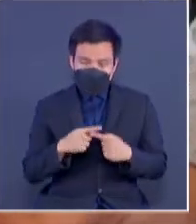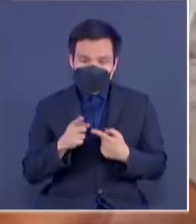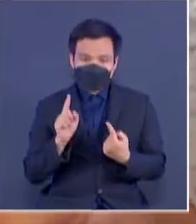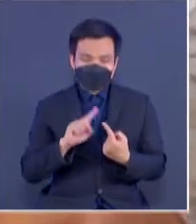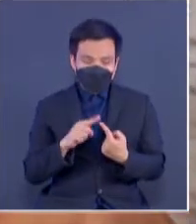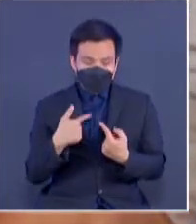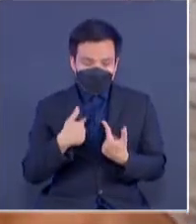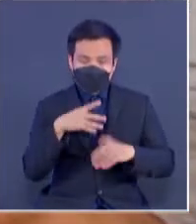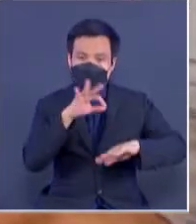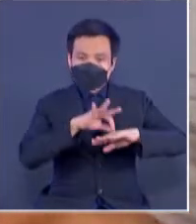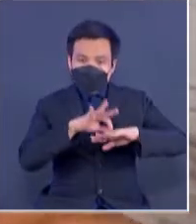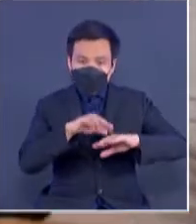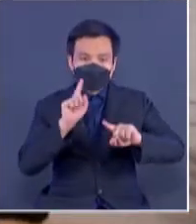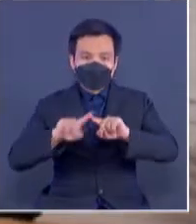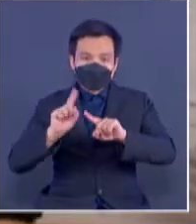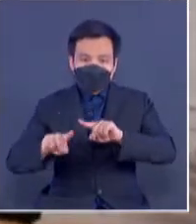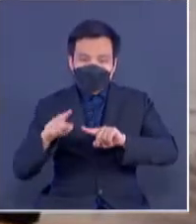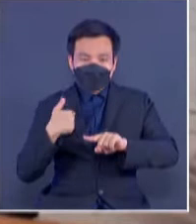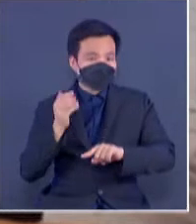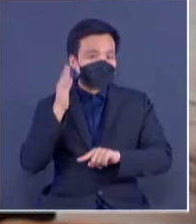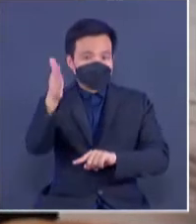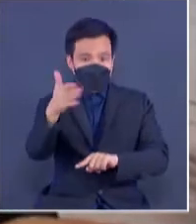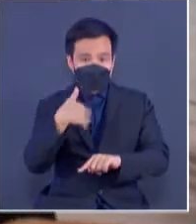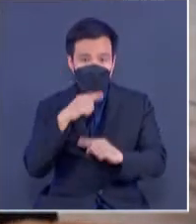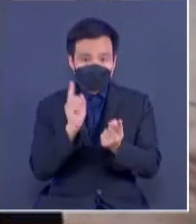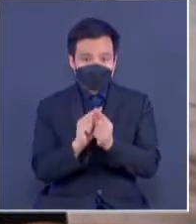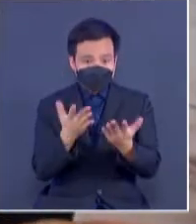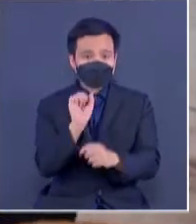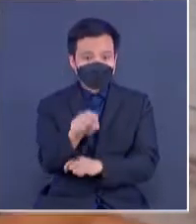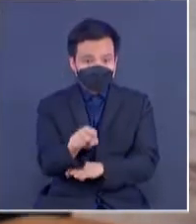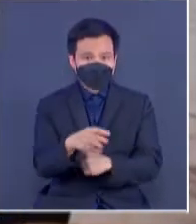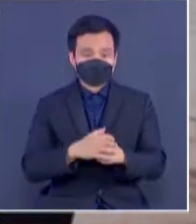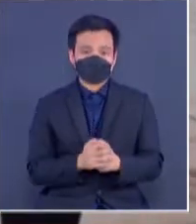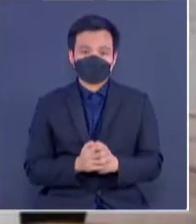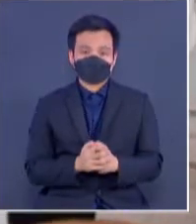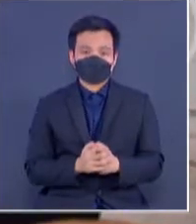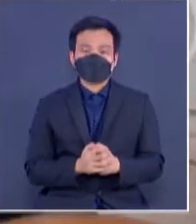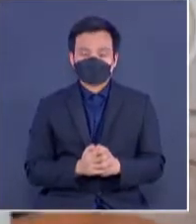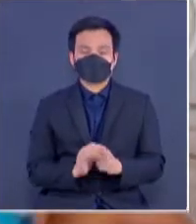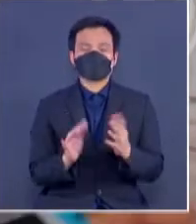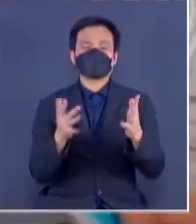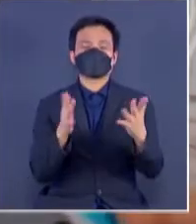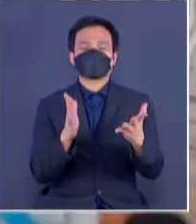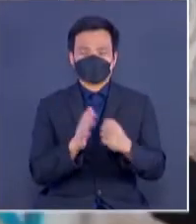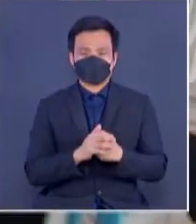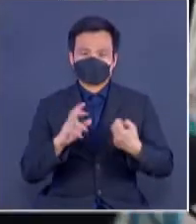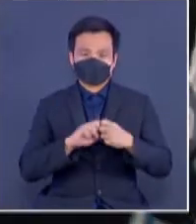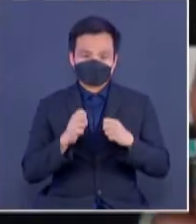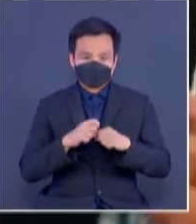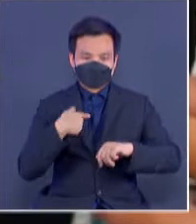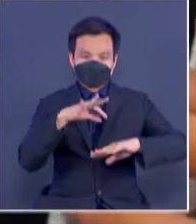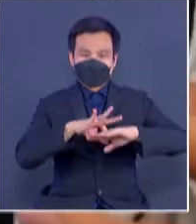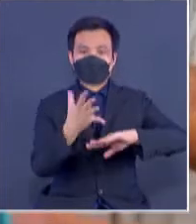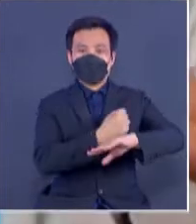คอีกเนี่ยมันจะไม่เกิดขึ้นกับพรรคพลังประชารัฐอีกแล้วใช่ไหมคะ ว่ามันก็ต้องมันไม่มีอยู่แล้วครับไอ้นั้นเหตุการณ์นั้น